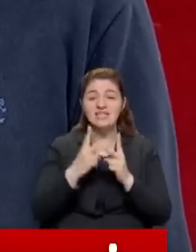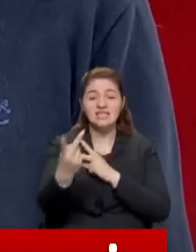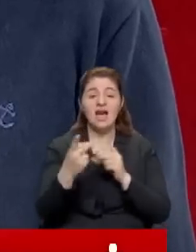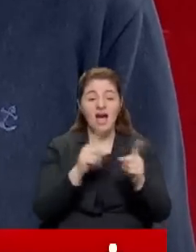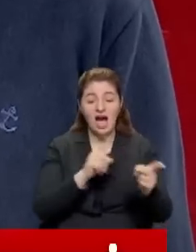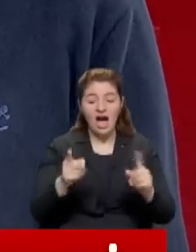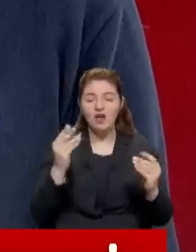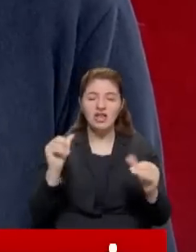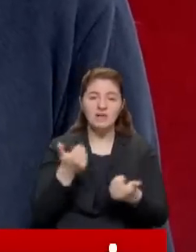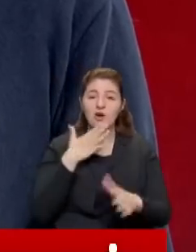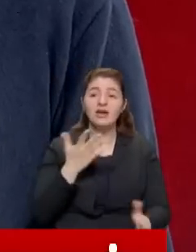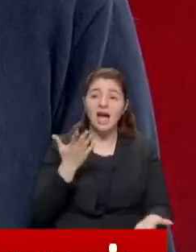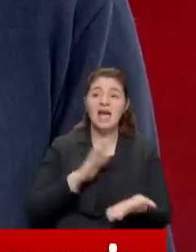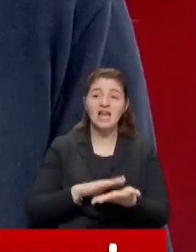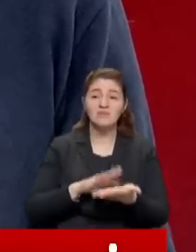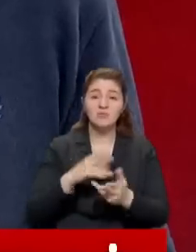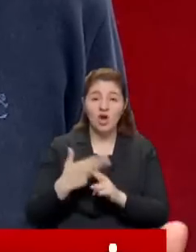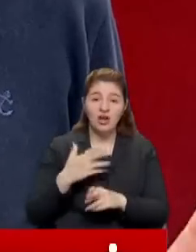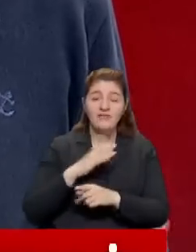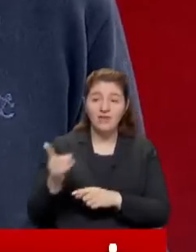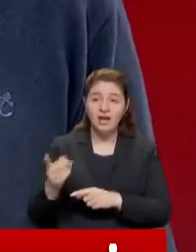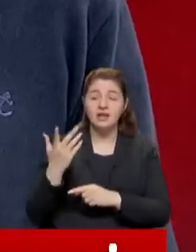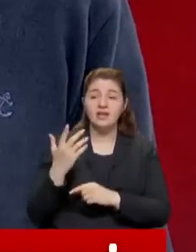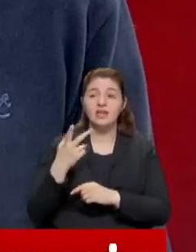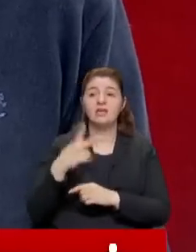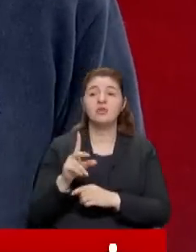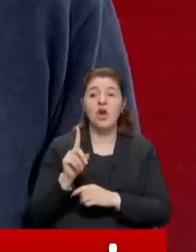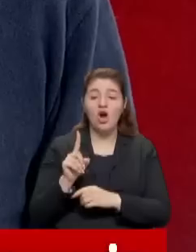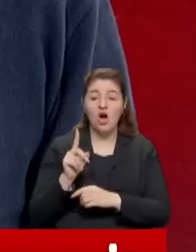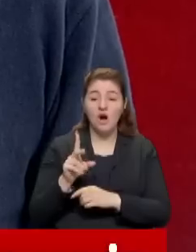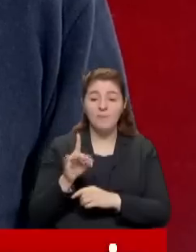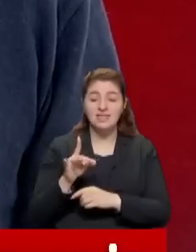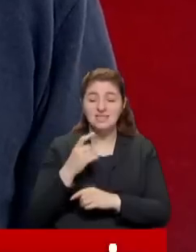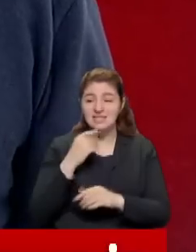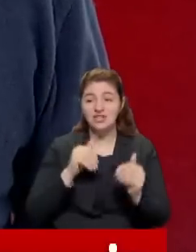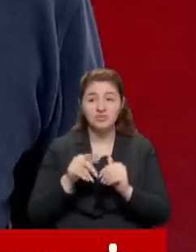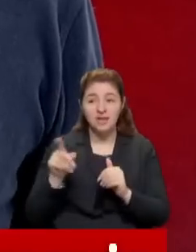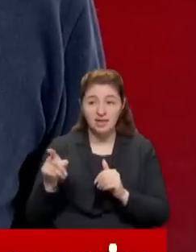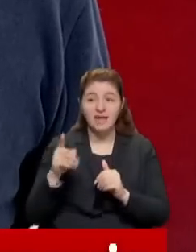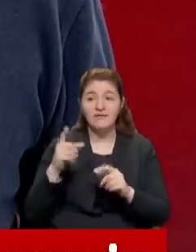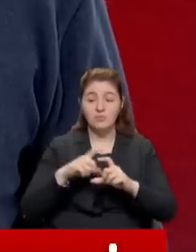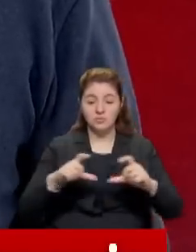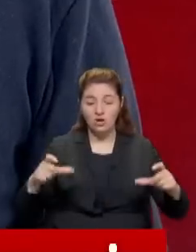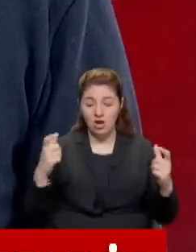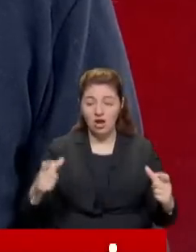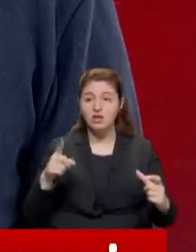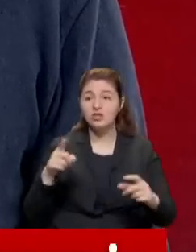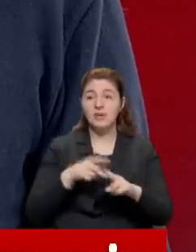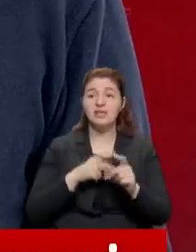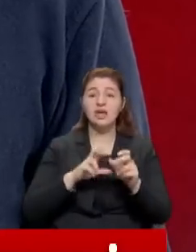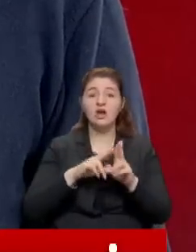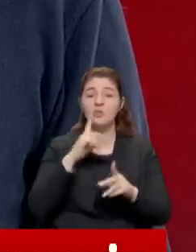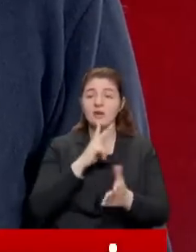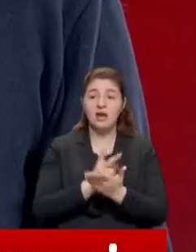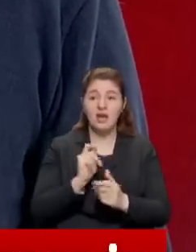nerede olduğunu da önemi yok. Kaldı ki elimizde bir örnek var. 2015 seçimlerinde ve pusulada, o zaman da YSK şöyle